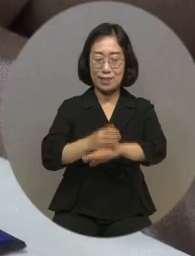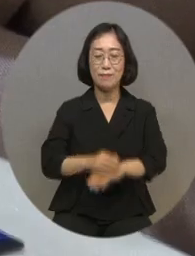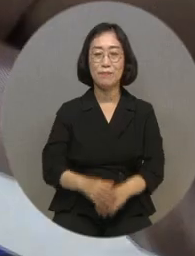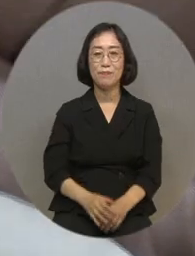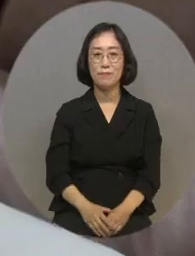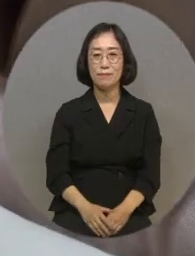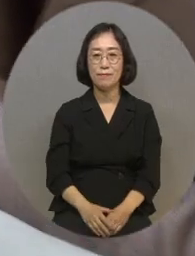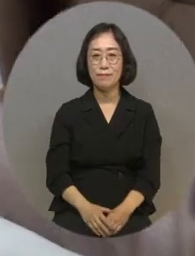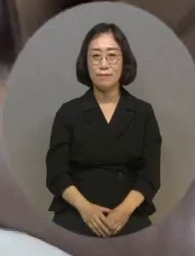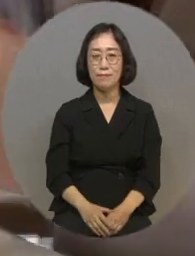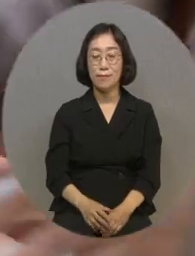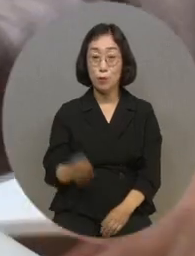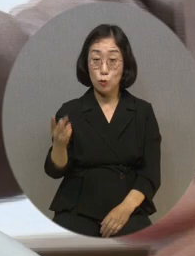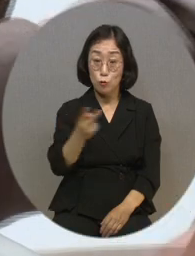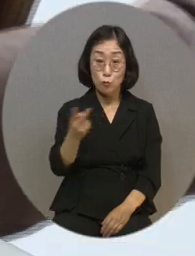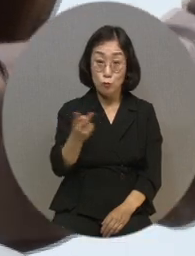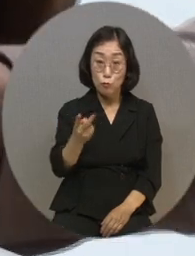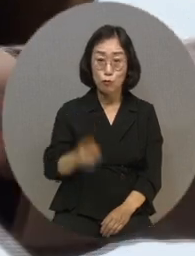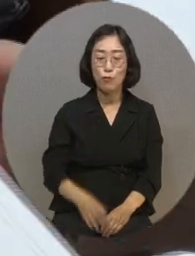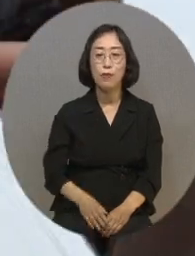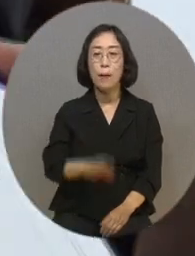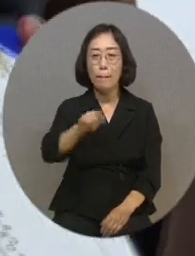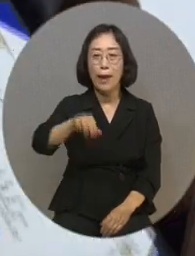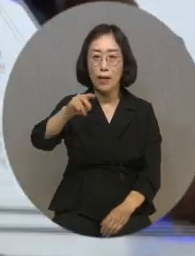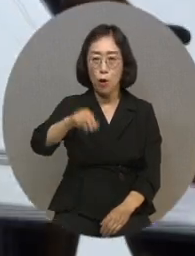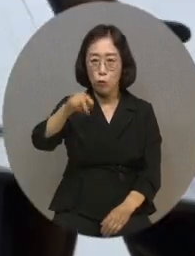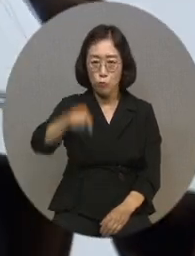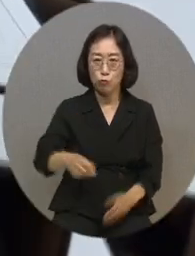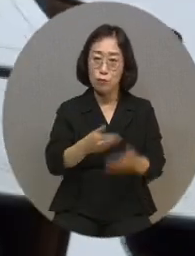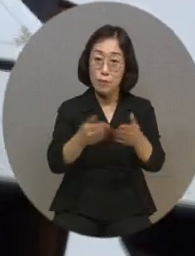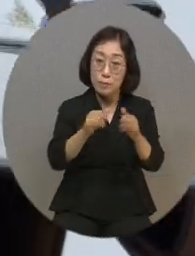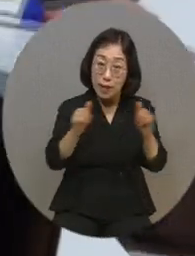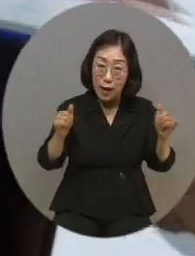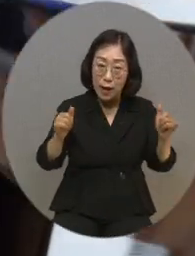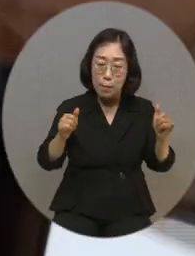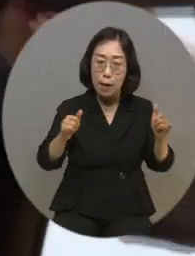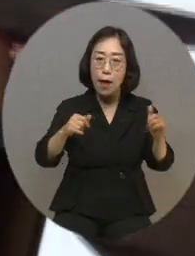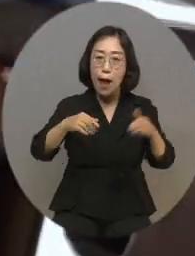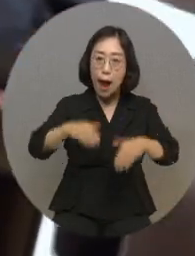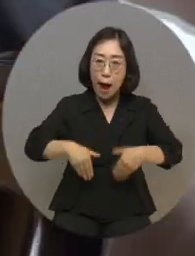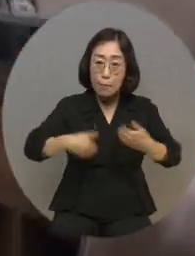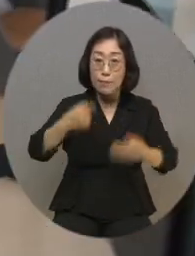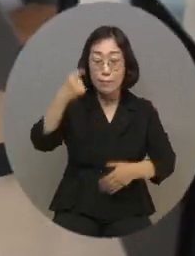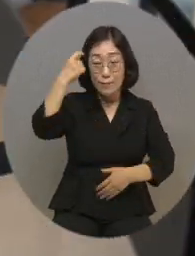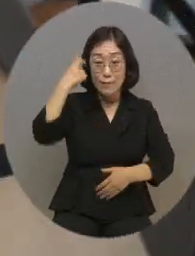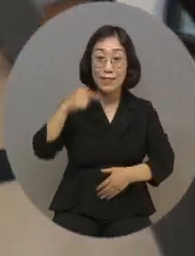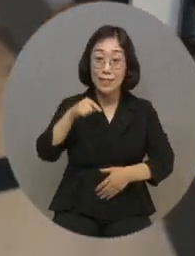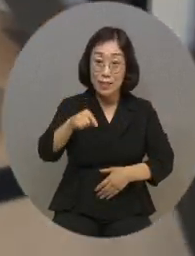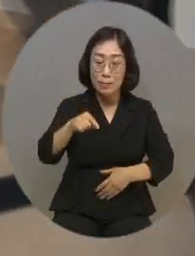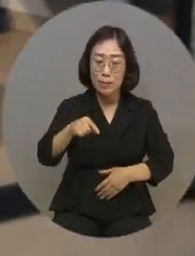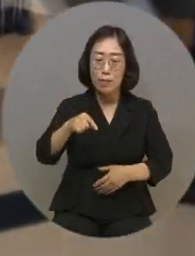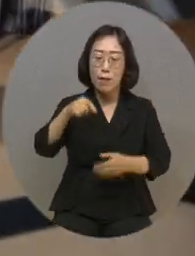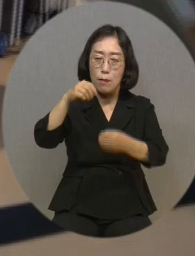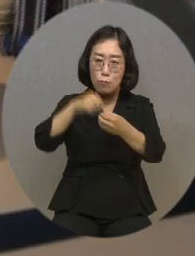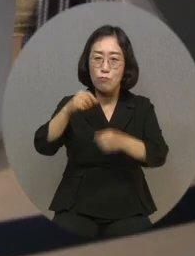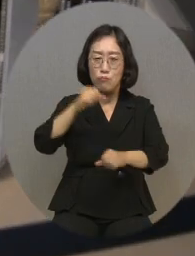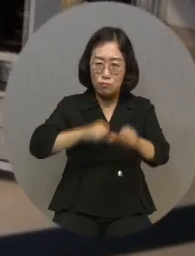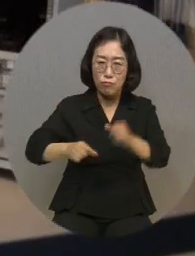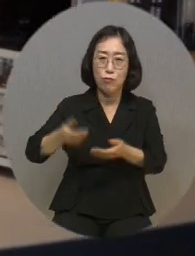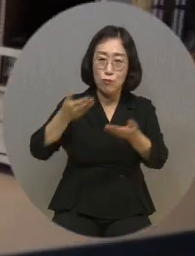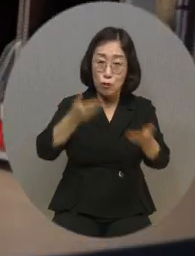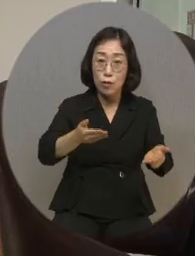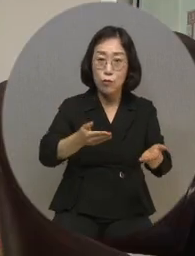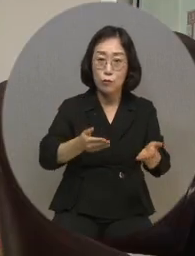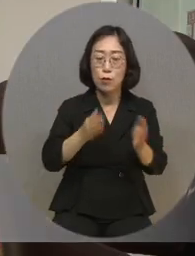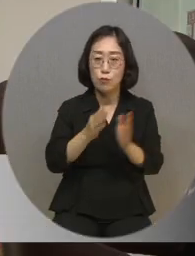있습니다. 두 기관은 백영수 화백의 따뜻한 정서를 다음 세대에 아름답게 전해질 수 있는 기반을 만들어가고